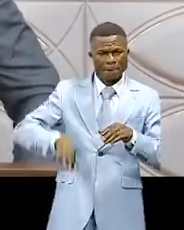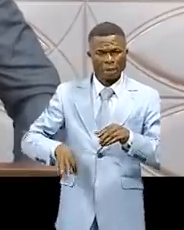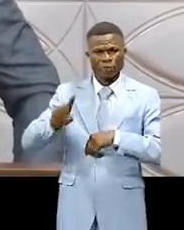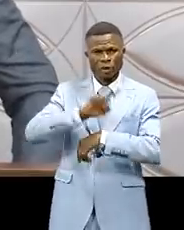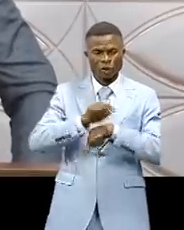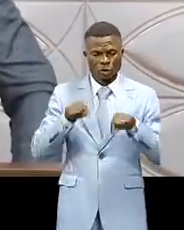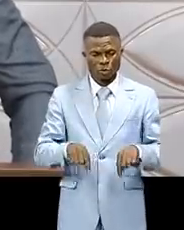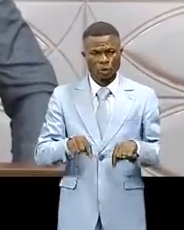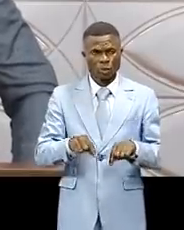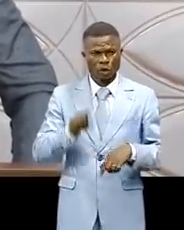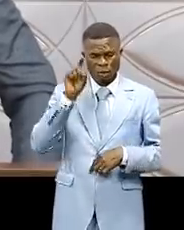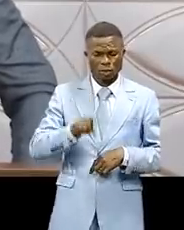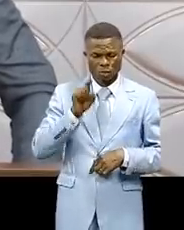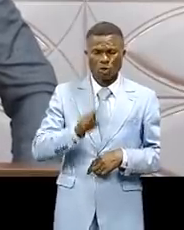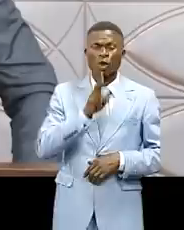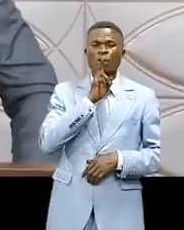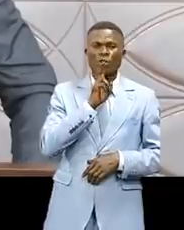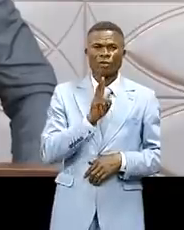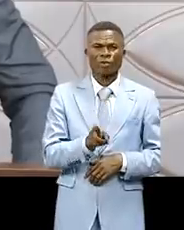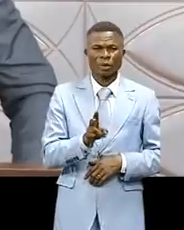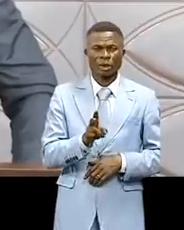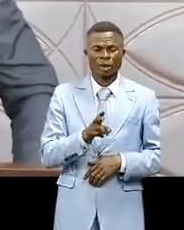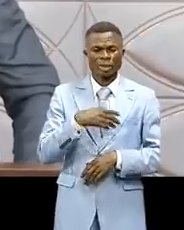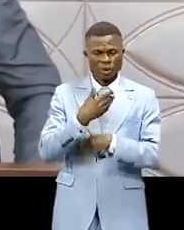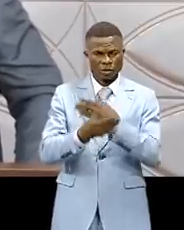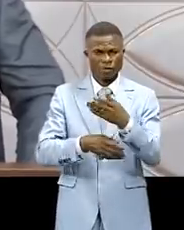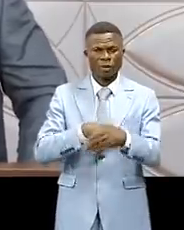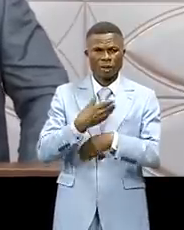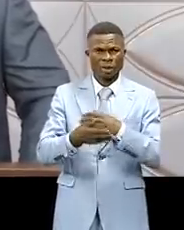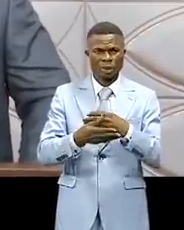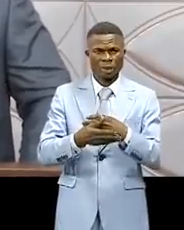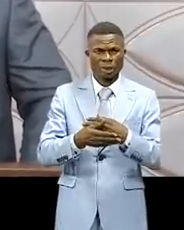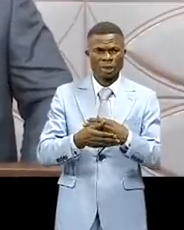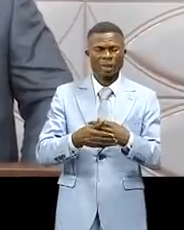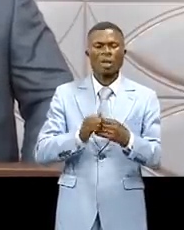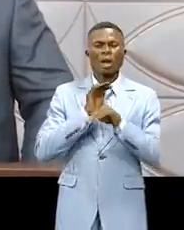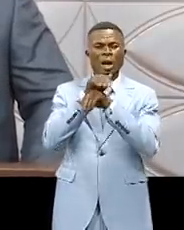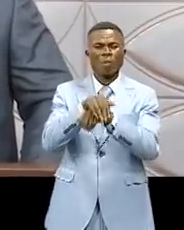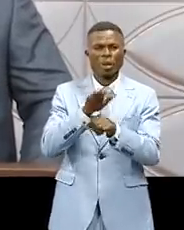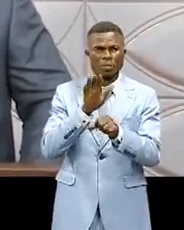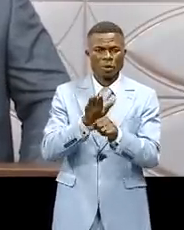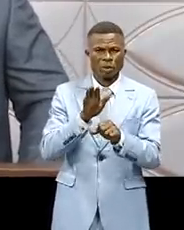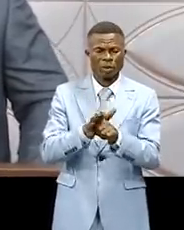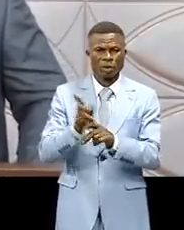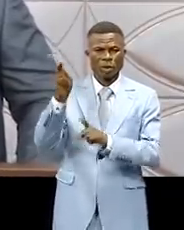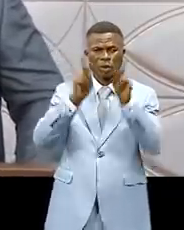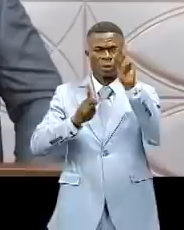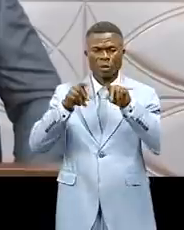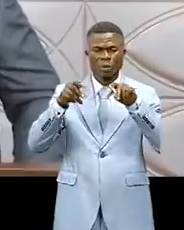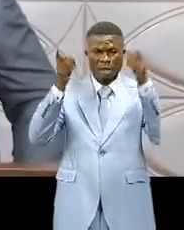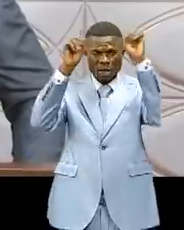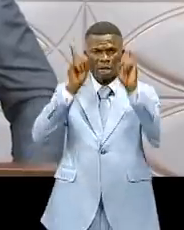doivent véritablement assurer la pleine participation des peuples africains au